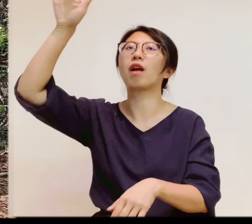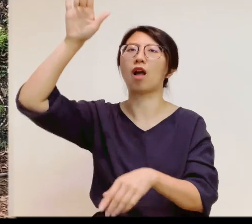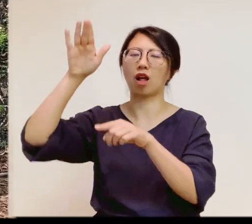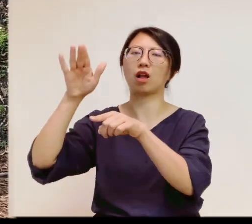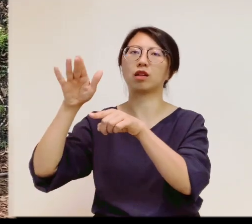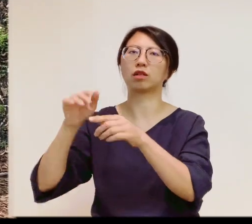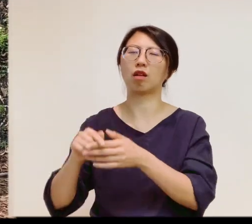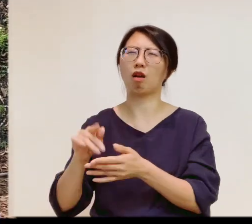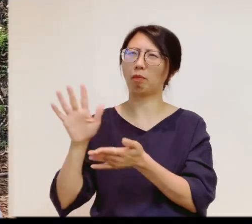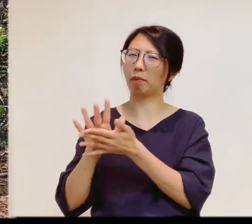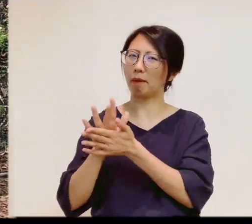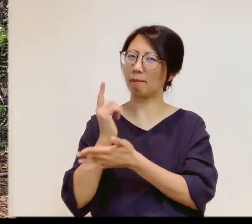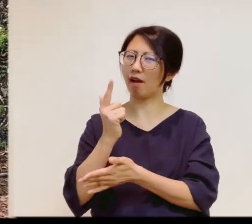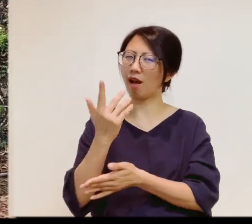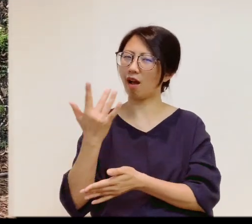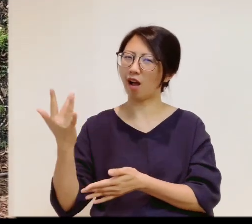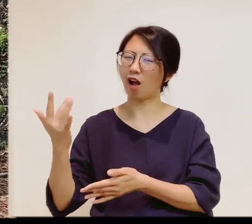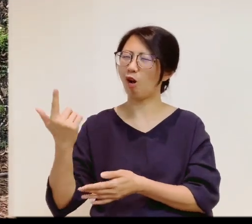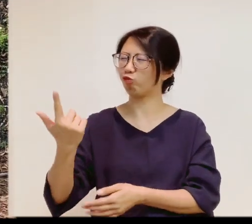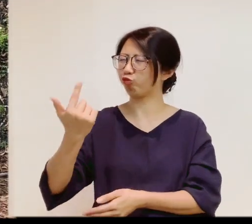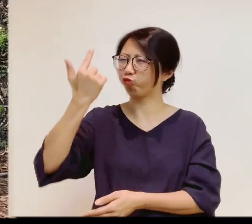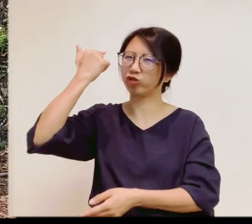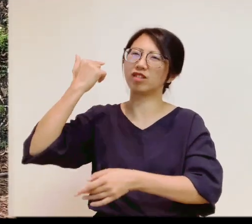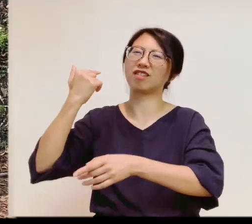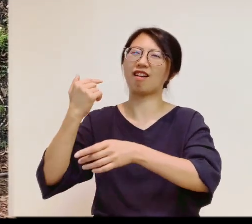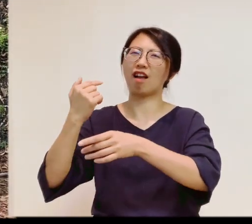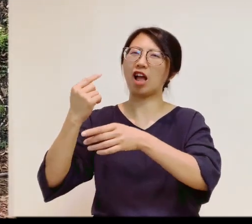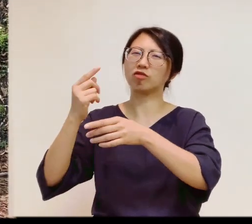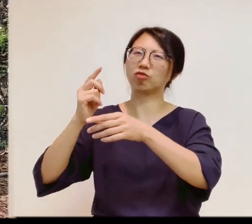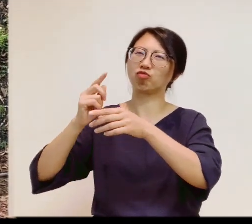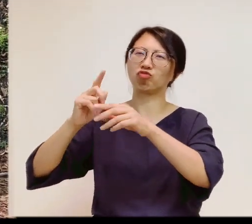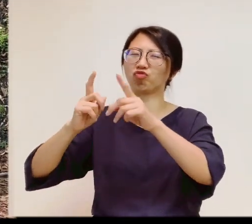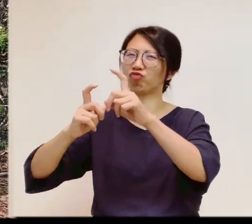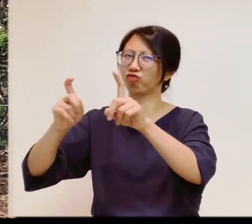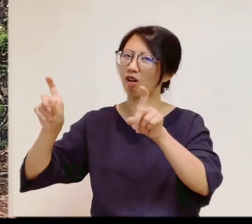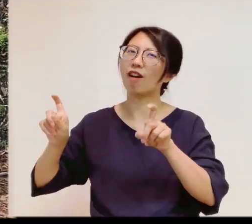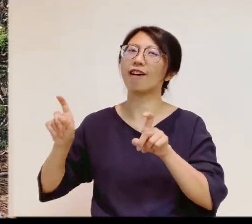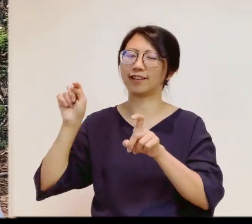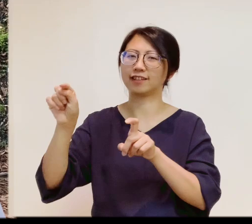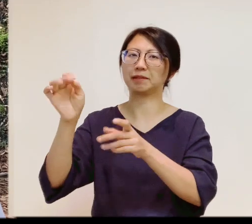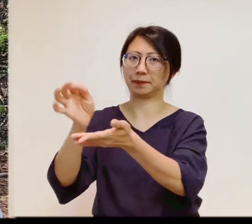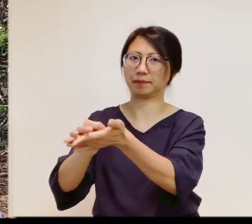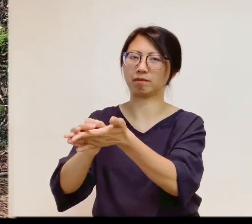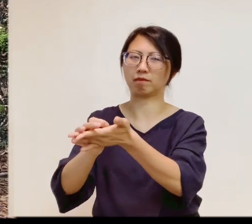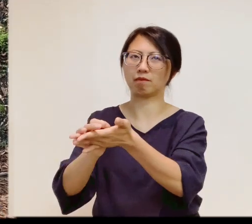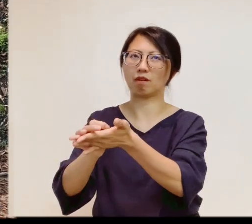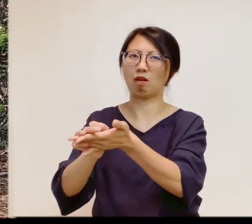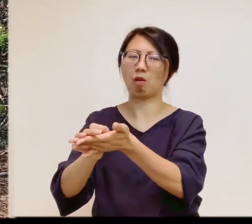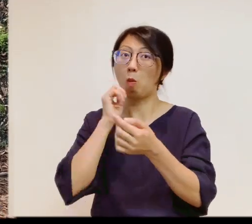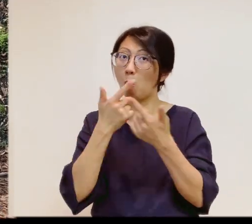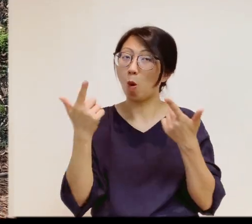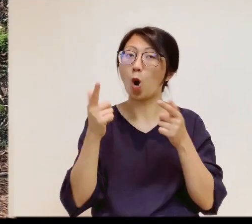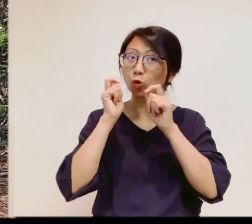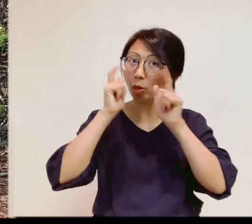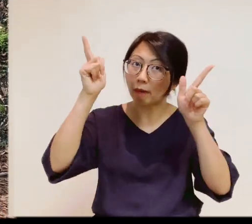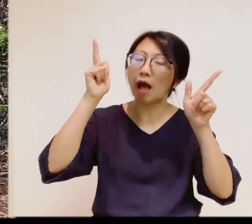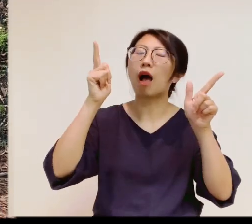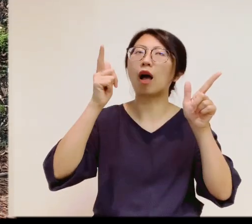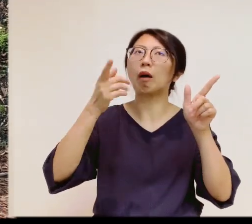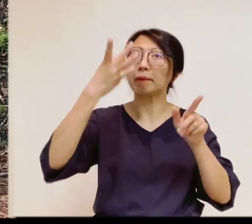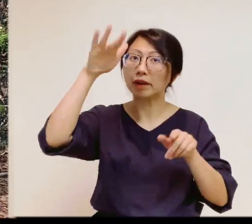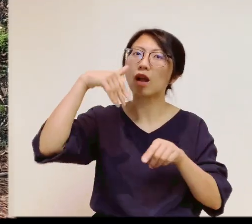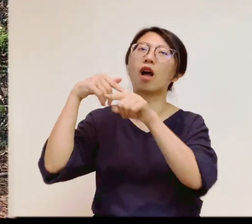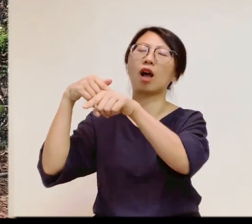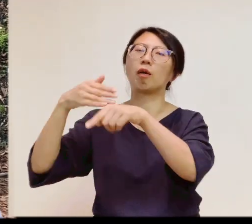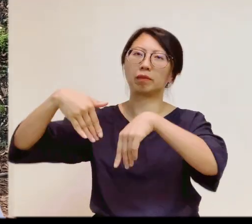锡。莱比锡这个地方可以说是一个800年历史的古城，是引入了很